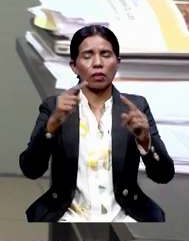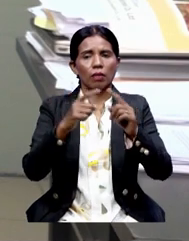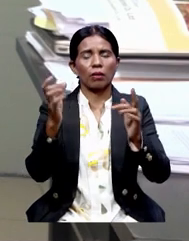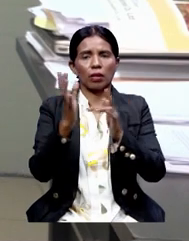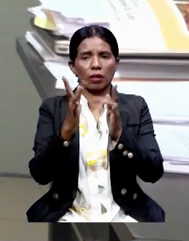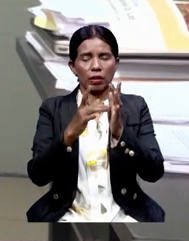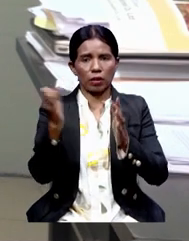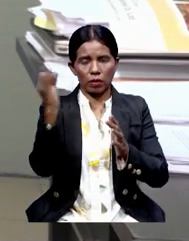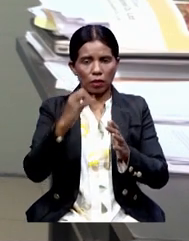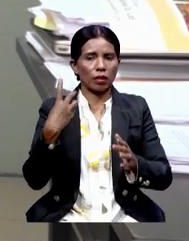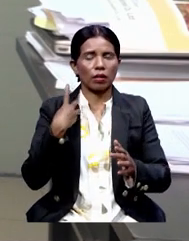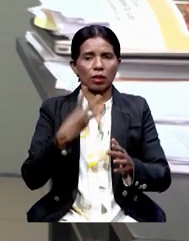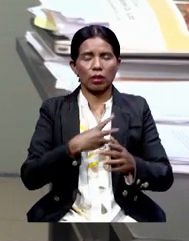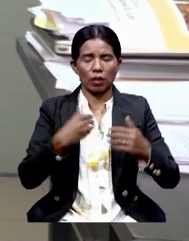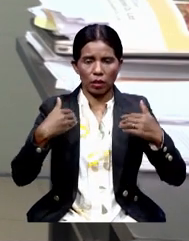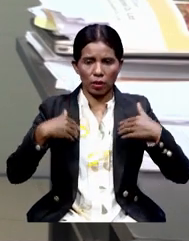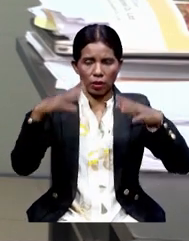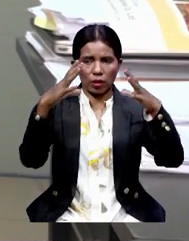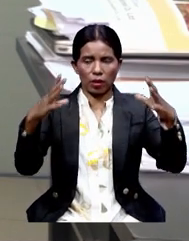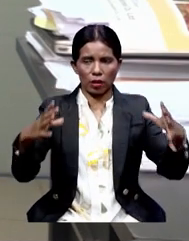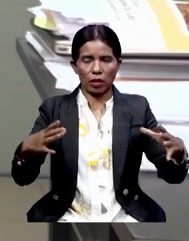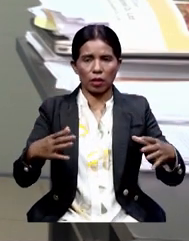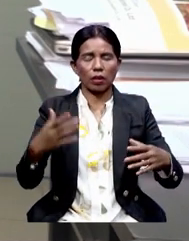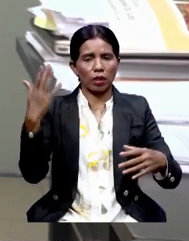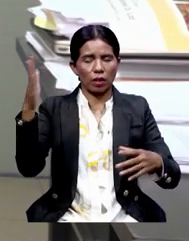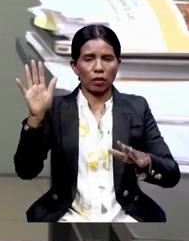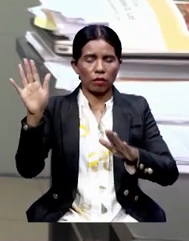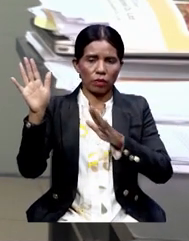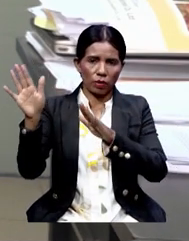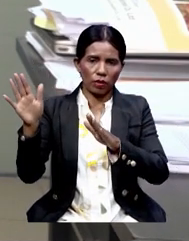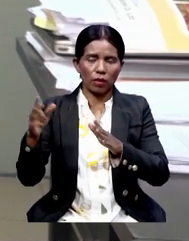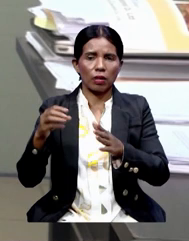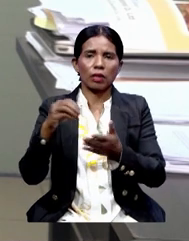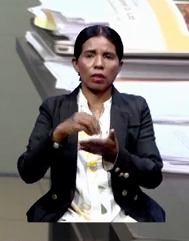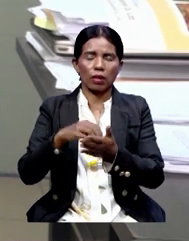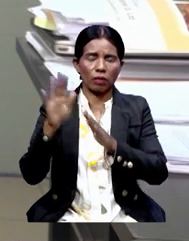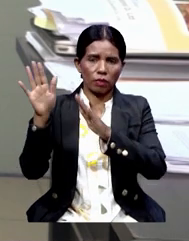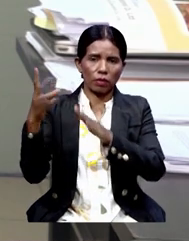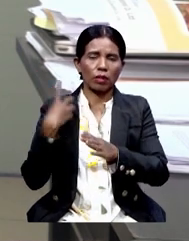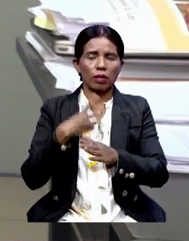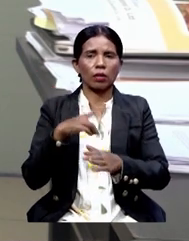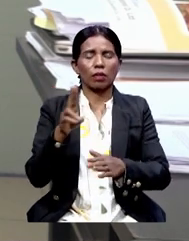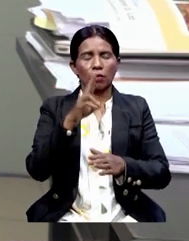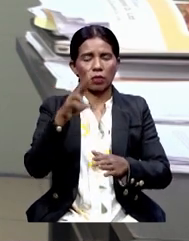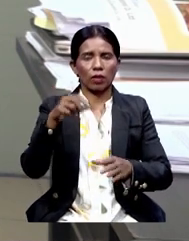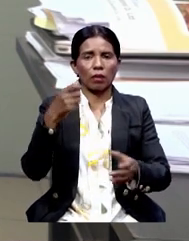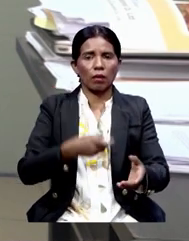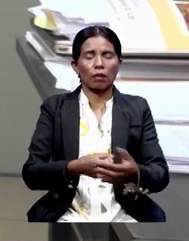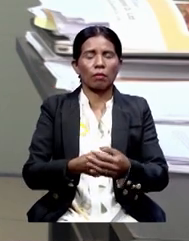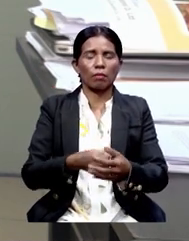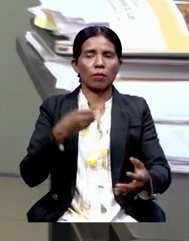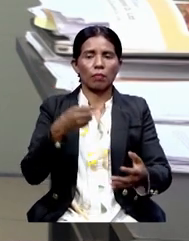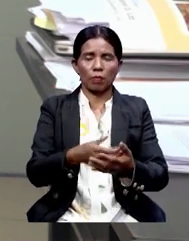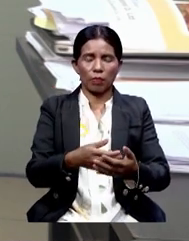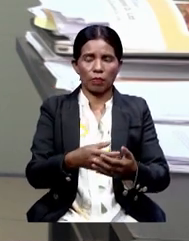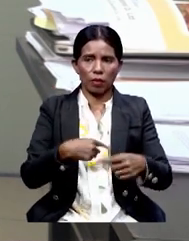ia tanki ita nebe nesa ia folete no mos ita usa a bomba depois nesa ite a